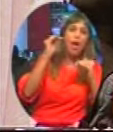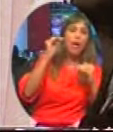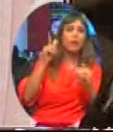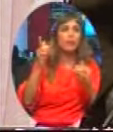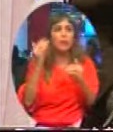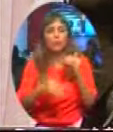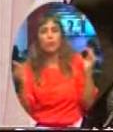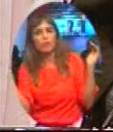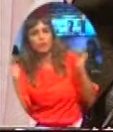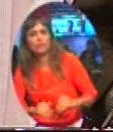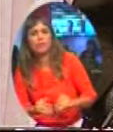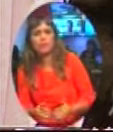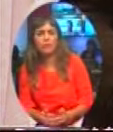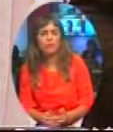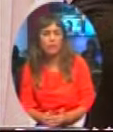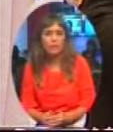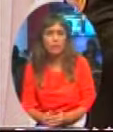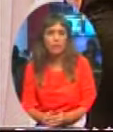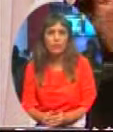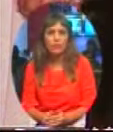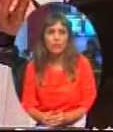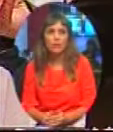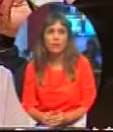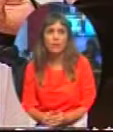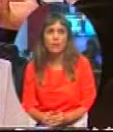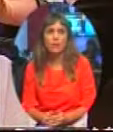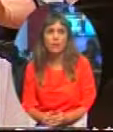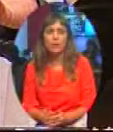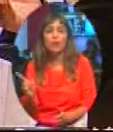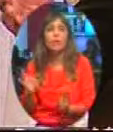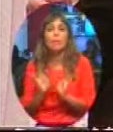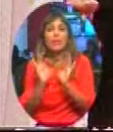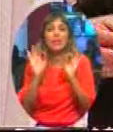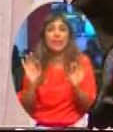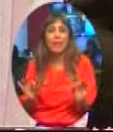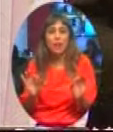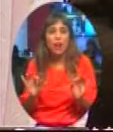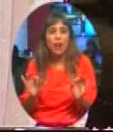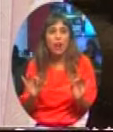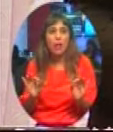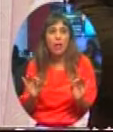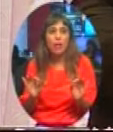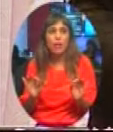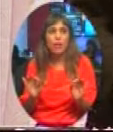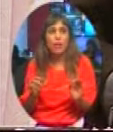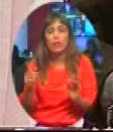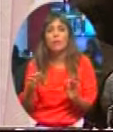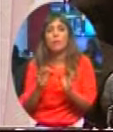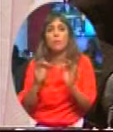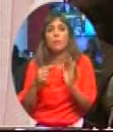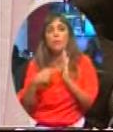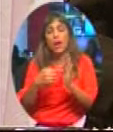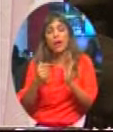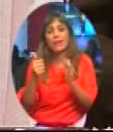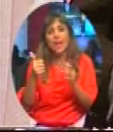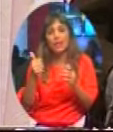זאת אומרת, בסוף הוא מתחיל, אם נרצה להיות קצת יותר עדין, נגיד הוא מראה סימני התאוששות מצד